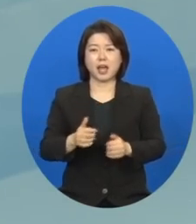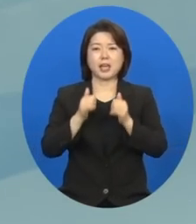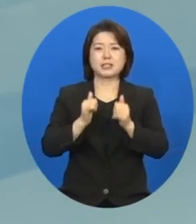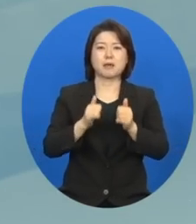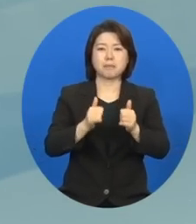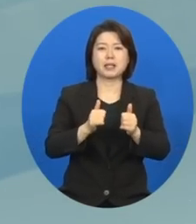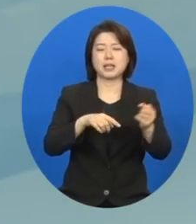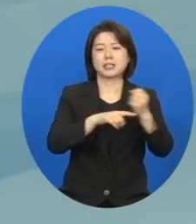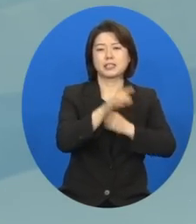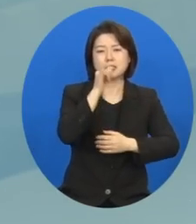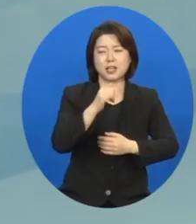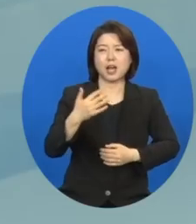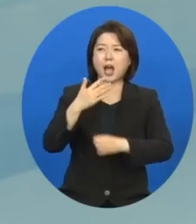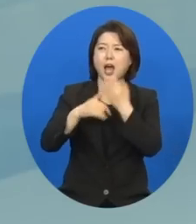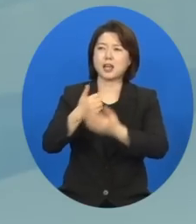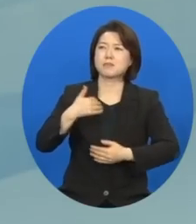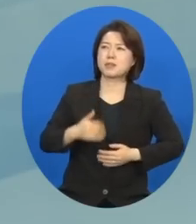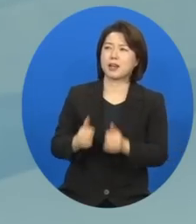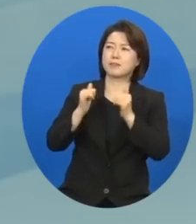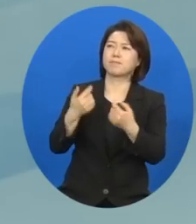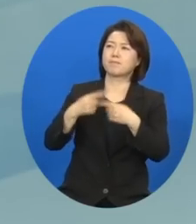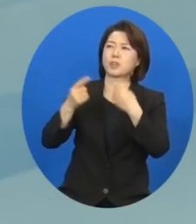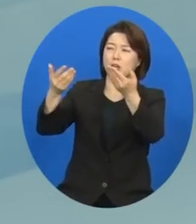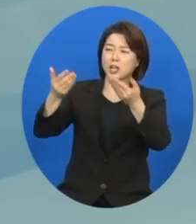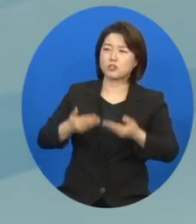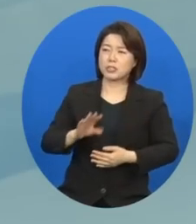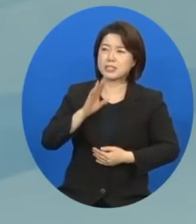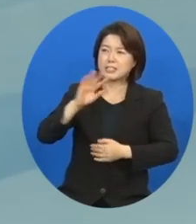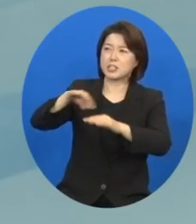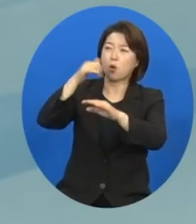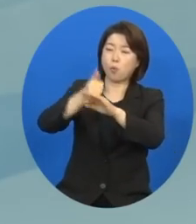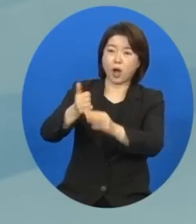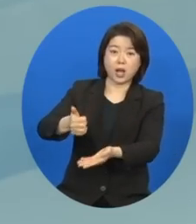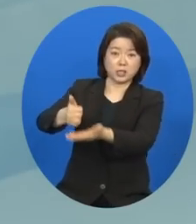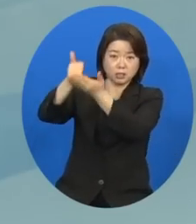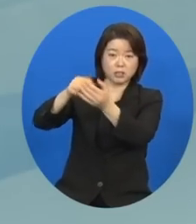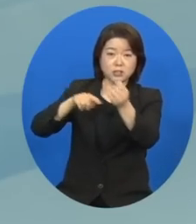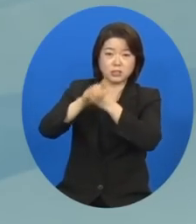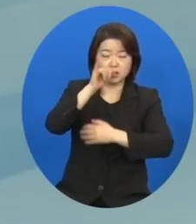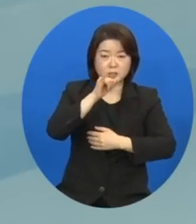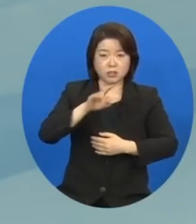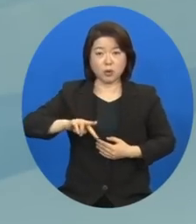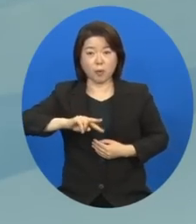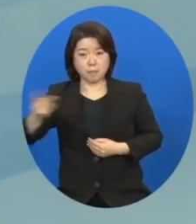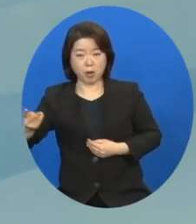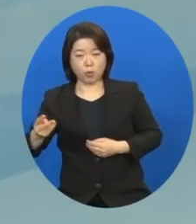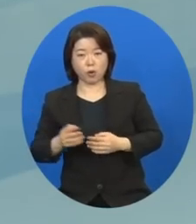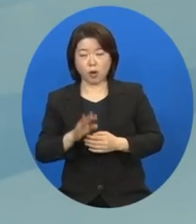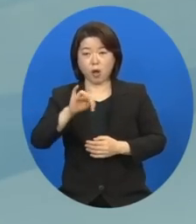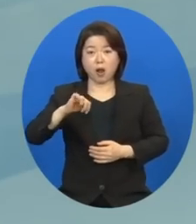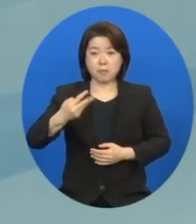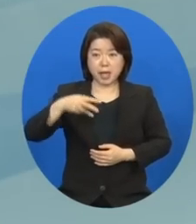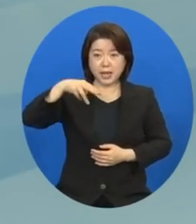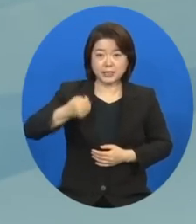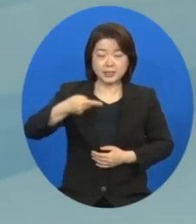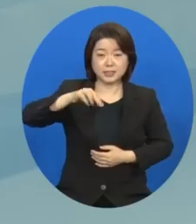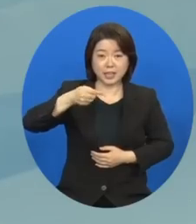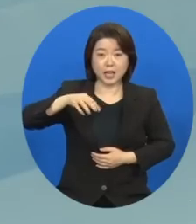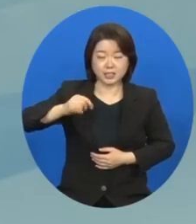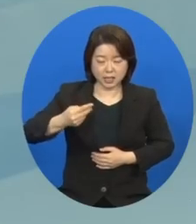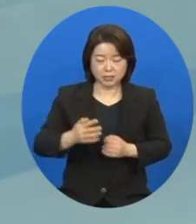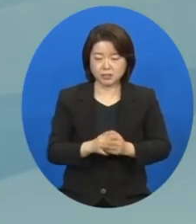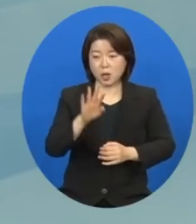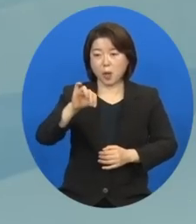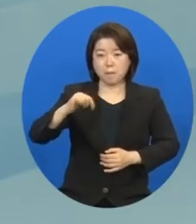뜻입니다. 하나님이 나를 재판하시는 진정한 왕이십니다 이런 의미인데 그걸 어떻게 바꿨냐면 벨드사살, 벨은 바벨론의